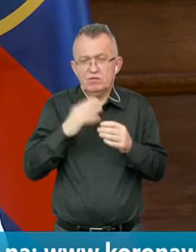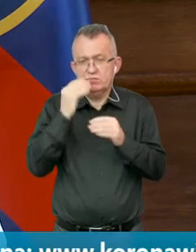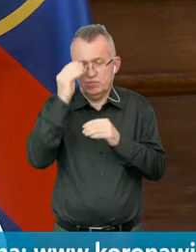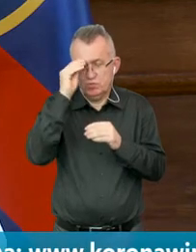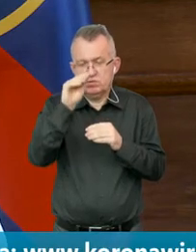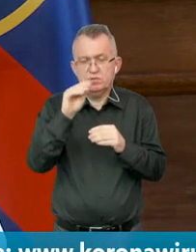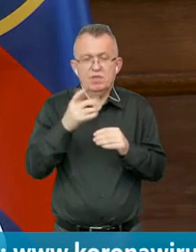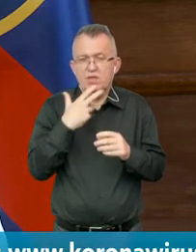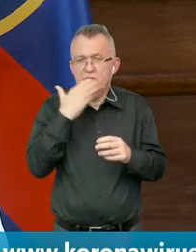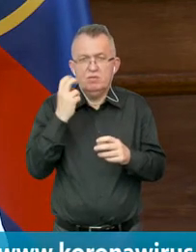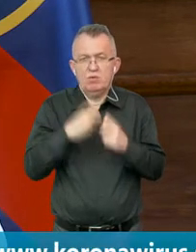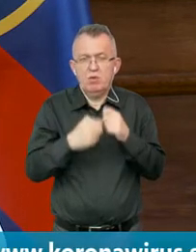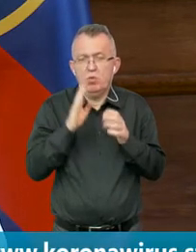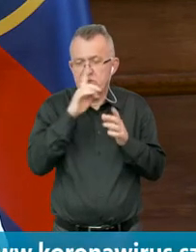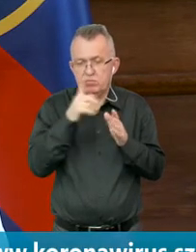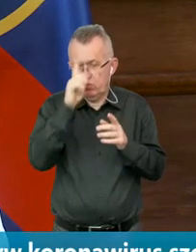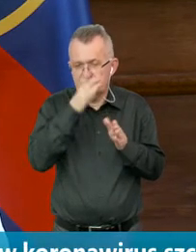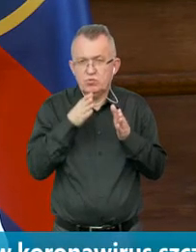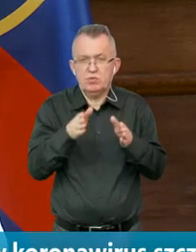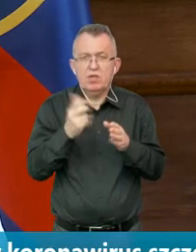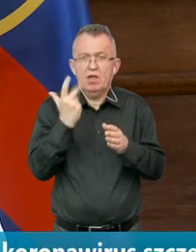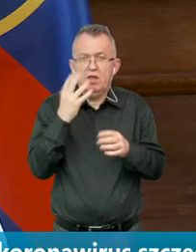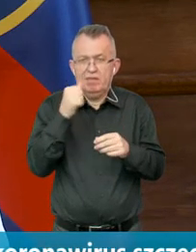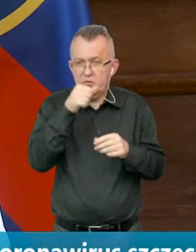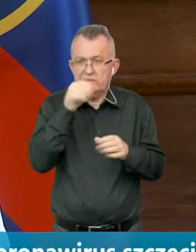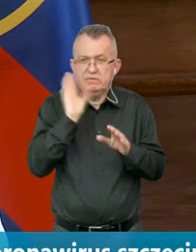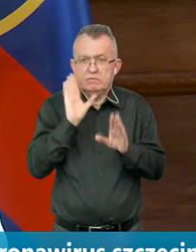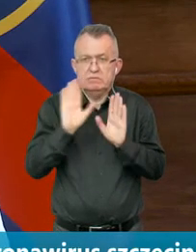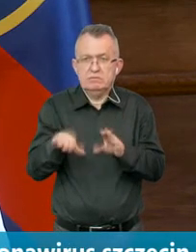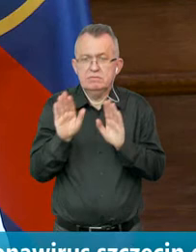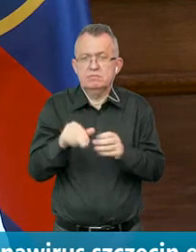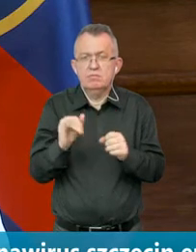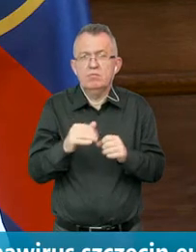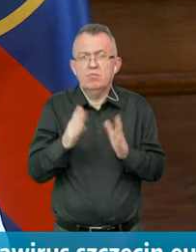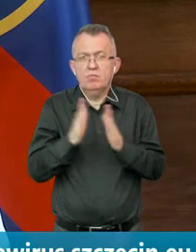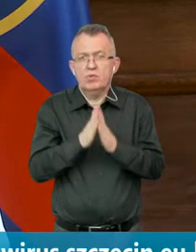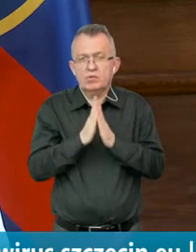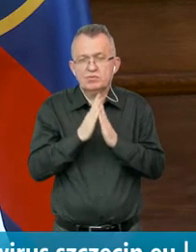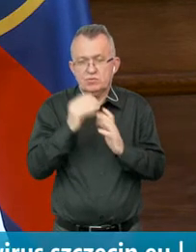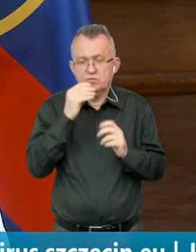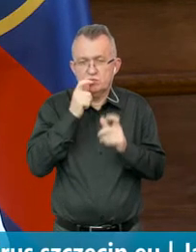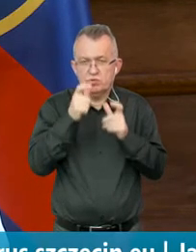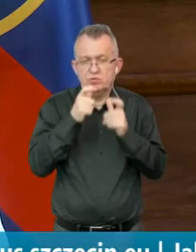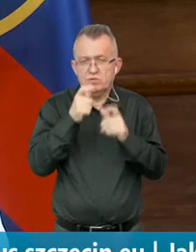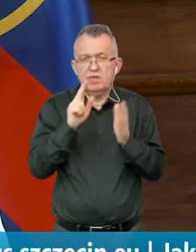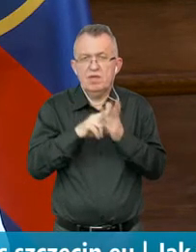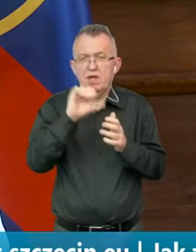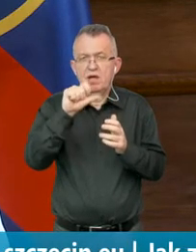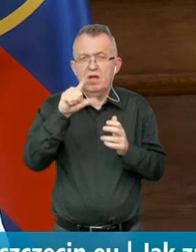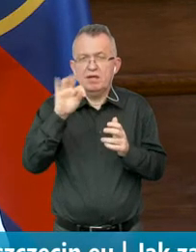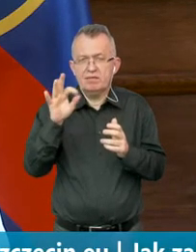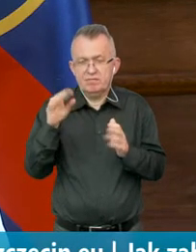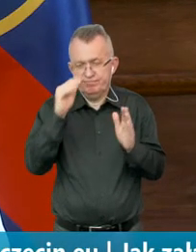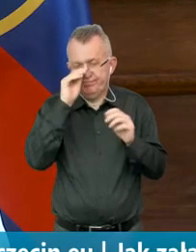no nie powinno być tak, że na drogach publicznych stoją przez ileś tygodni. Więc proszę to zgłaszać na alert i myślę, że